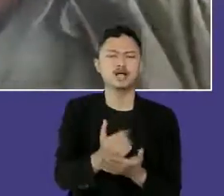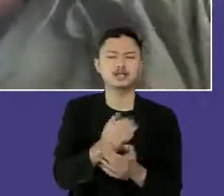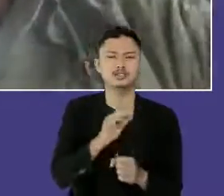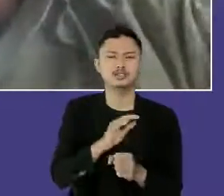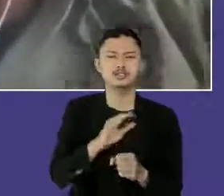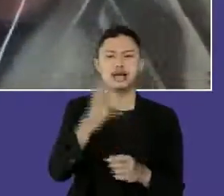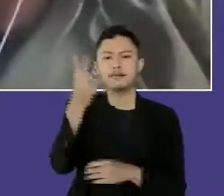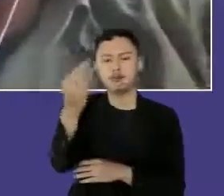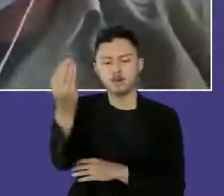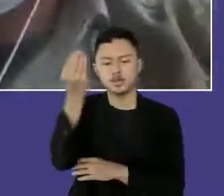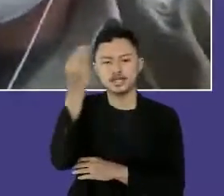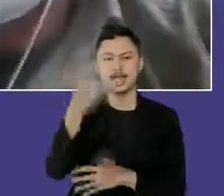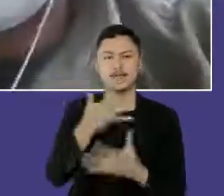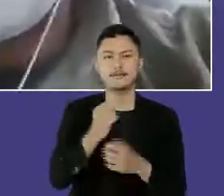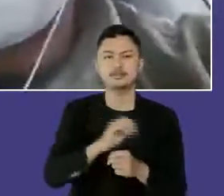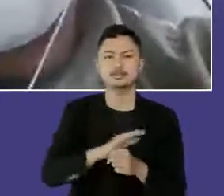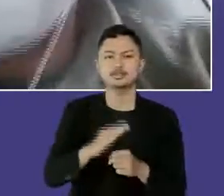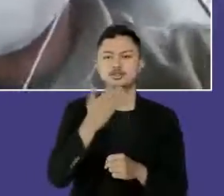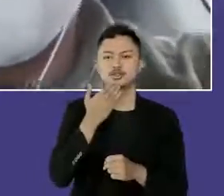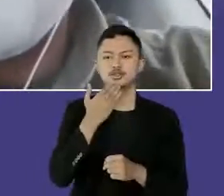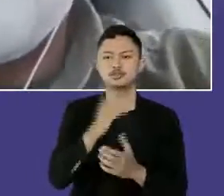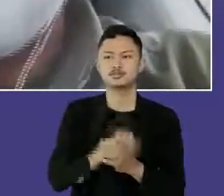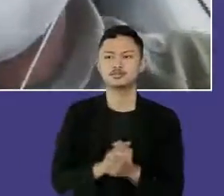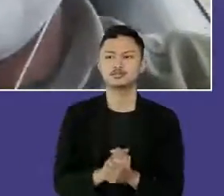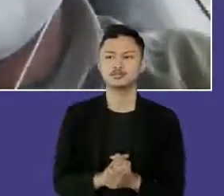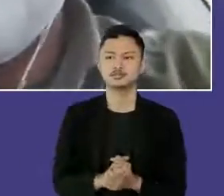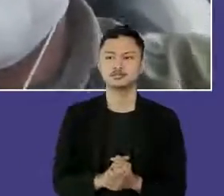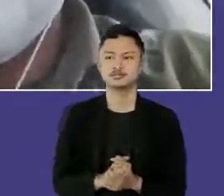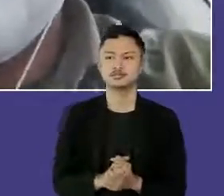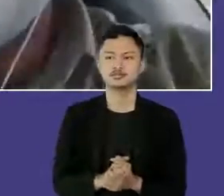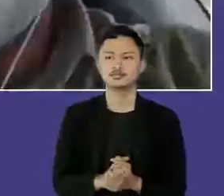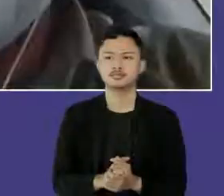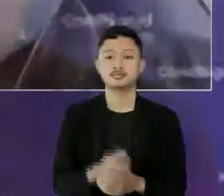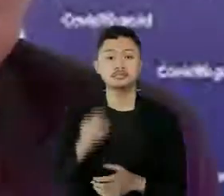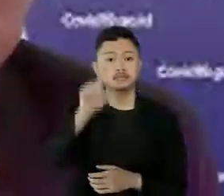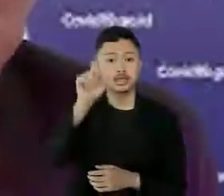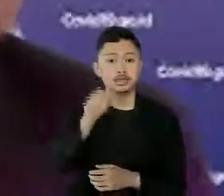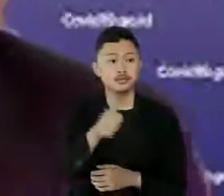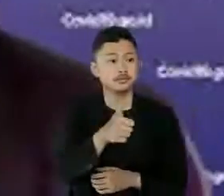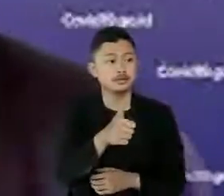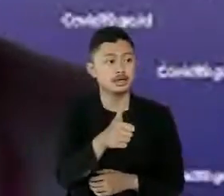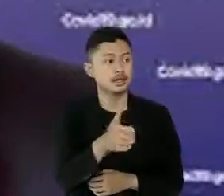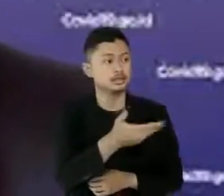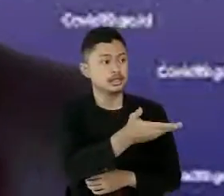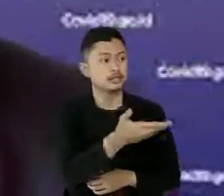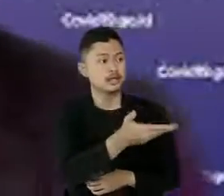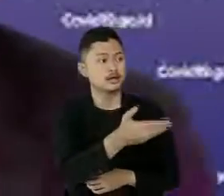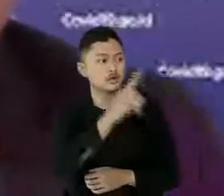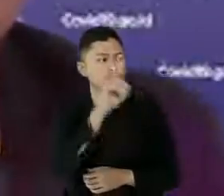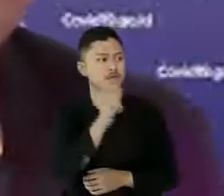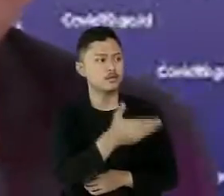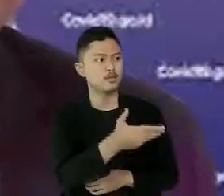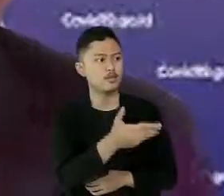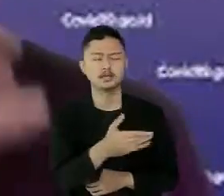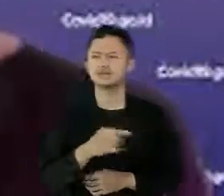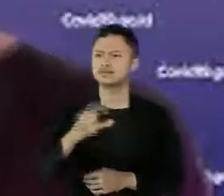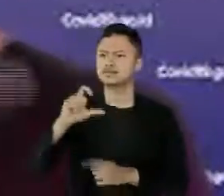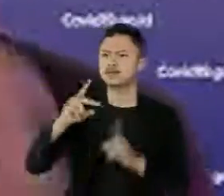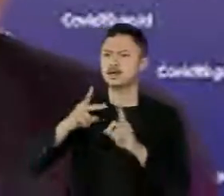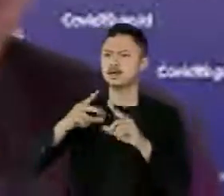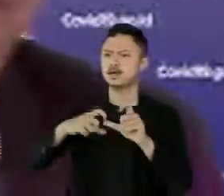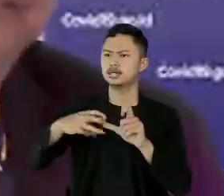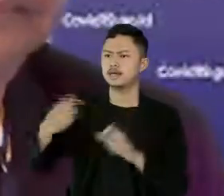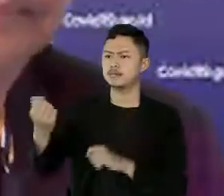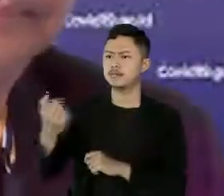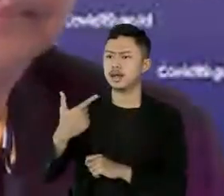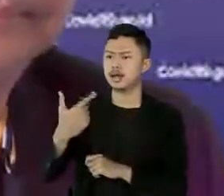dari teman-teman desa wisata. Pak Troy, boleh saya tanya sedikit ke Pak? Ya, silakan Pak Ariadi. Kalau CHSE-nya